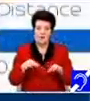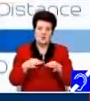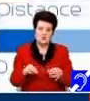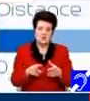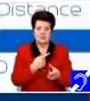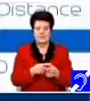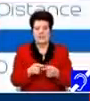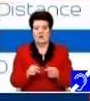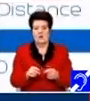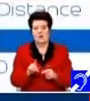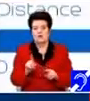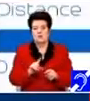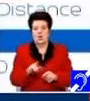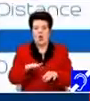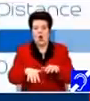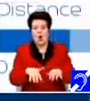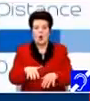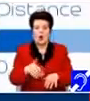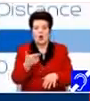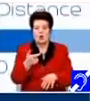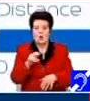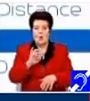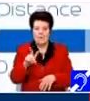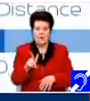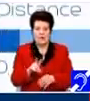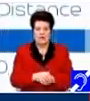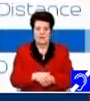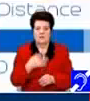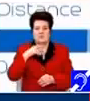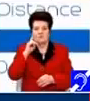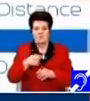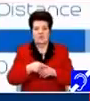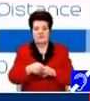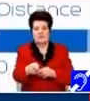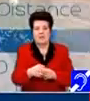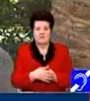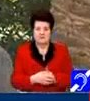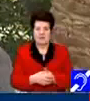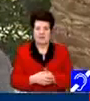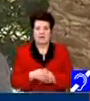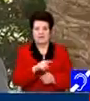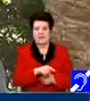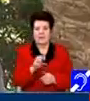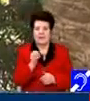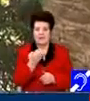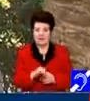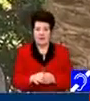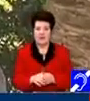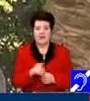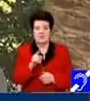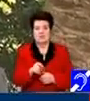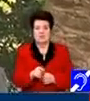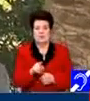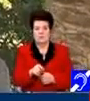scaune sau măsuțe, gropi, să știe ce distanță au între ei și un perete, să